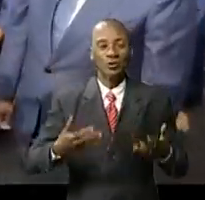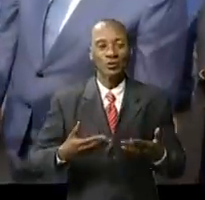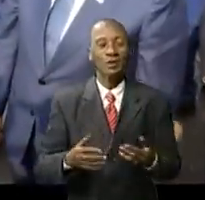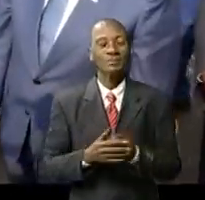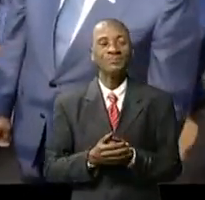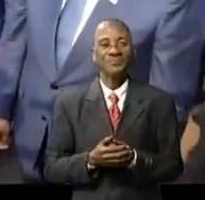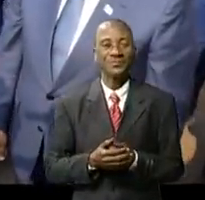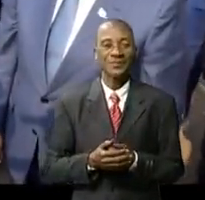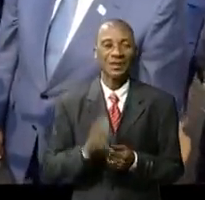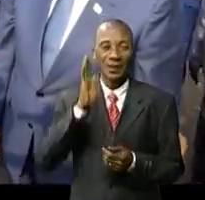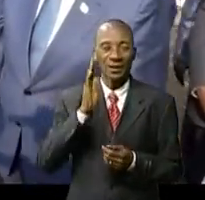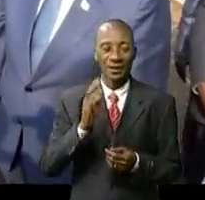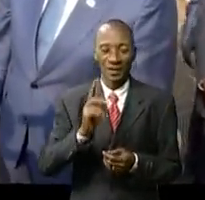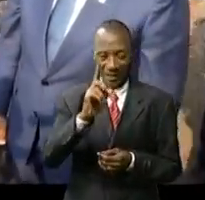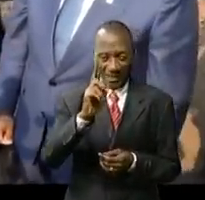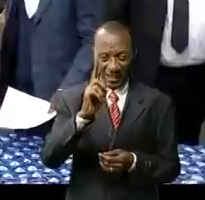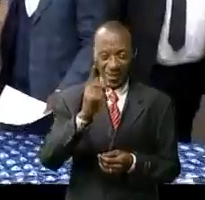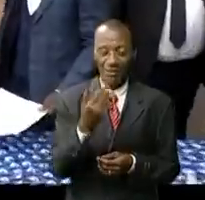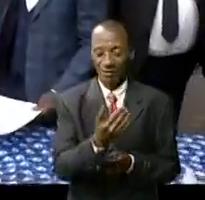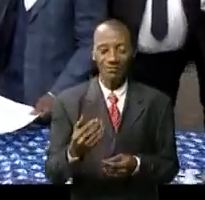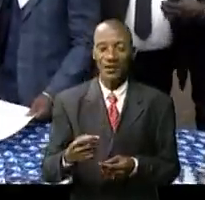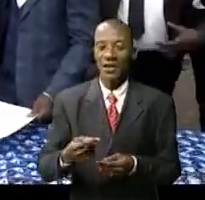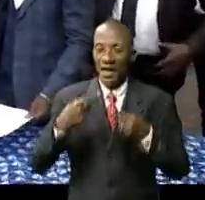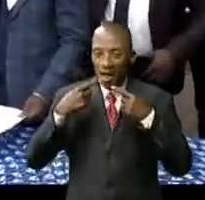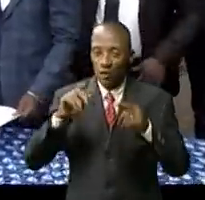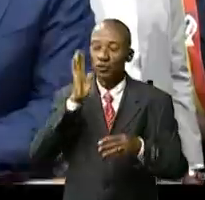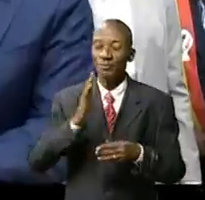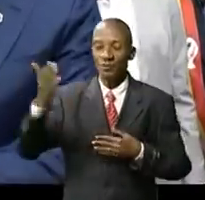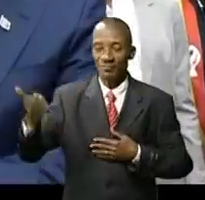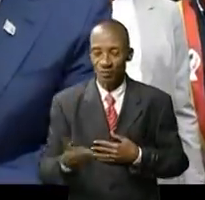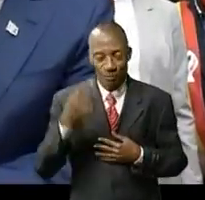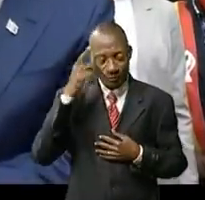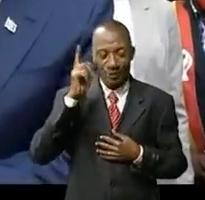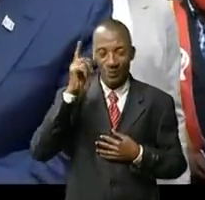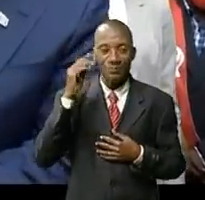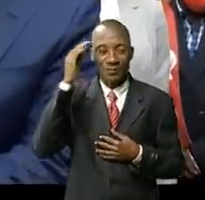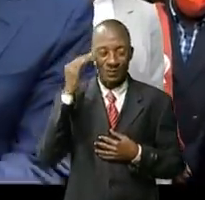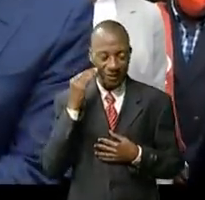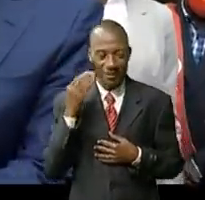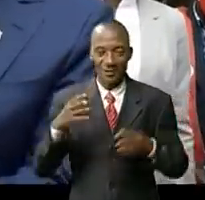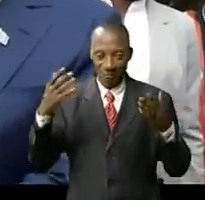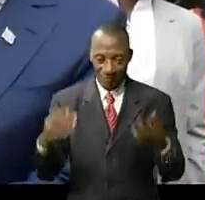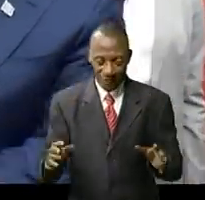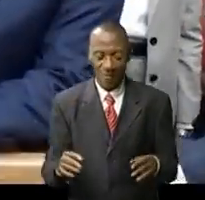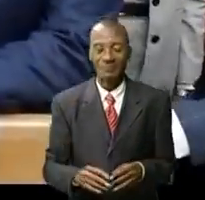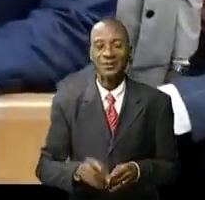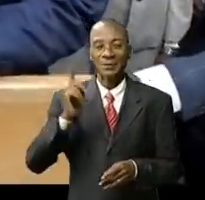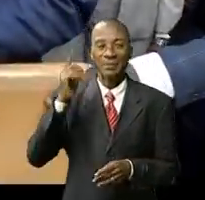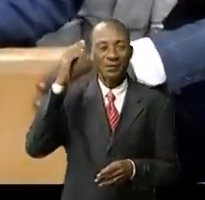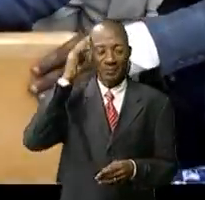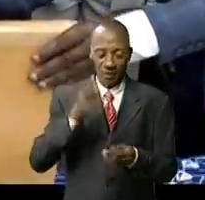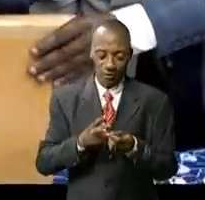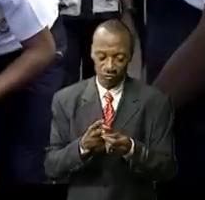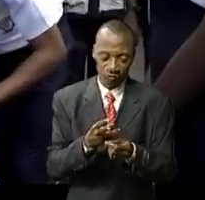Après les mots de bienvenue des finalistes, Jean-Michel Samalukonde Kienge a déballé les paquets des items sous plis scellés. Le premier item a été